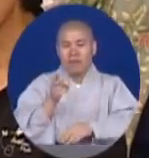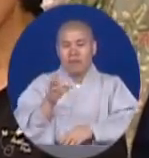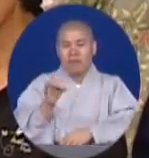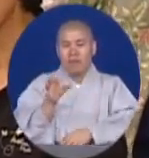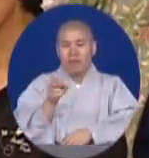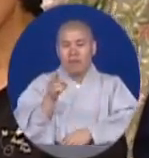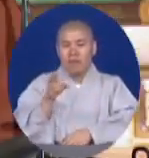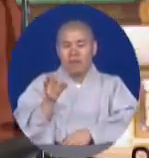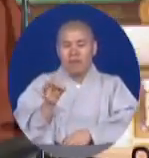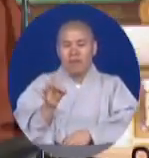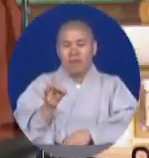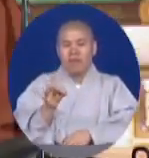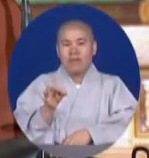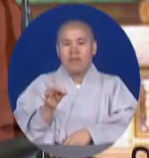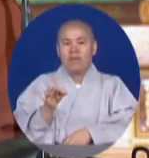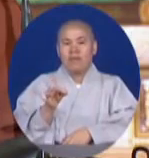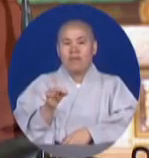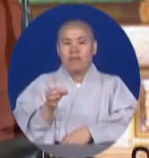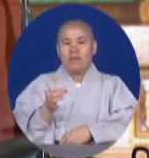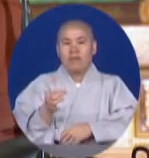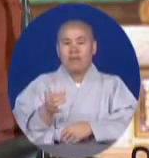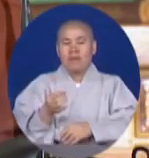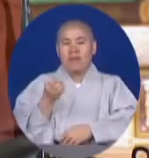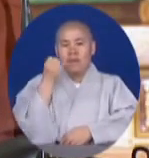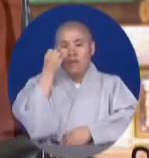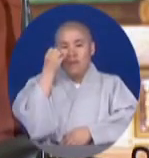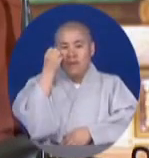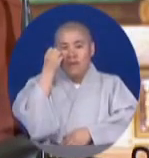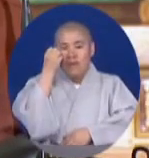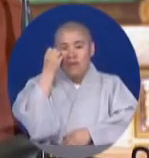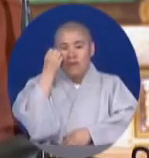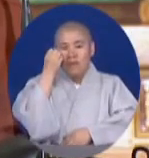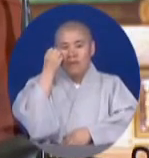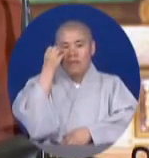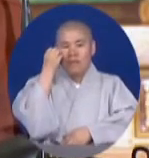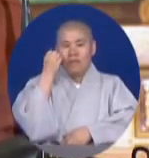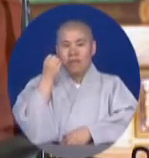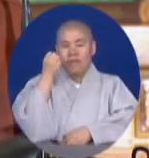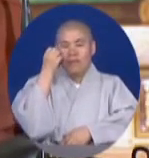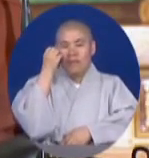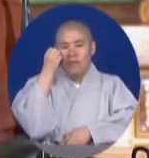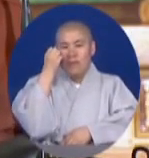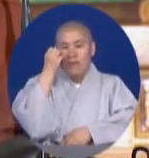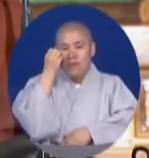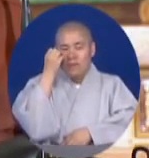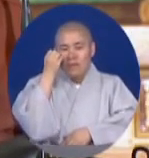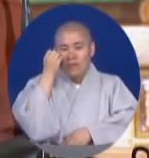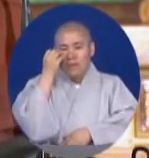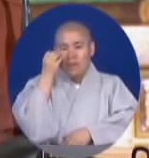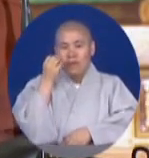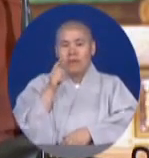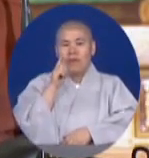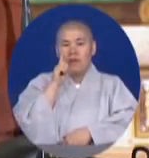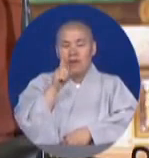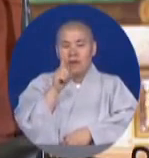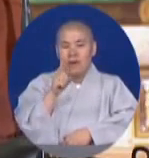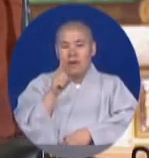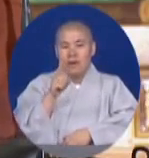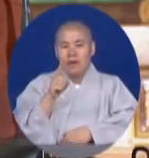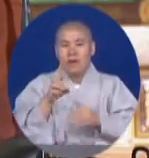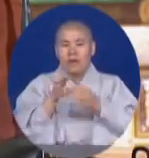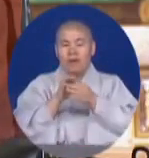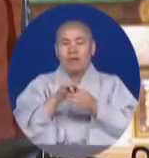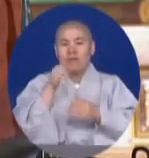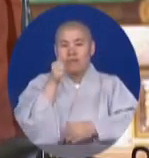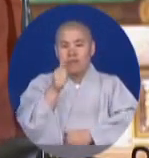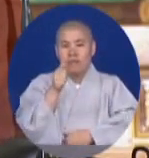영연일개 주인공이라 영연이라 신령스러울 영자 그럴 연자 신령스러운 하나의 주인공이라